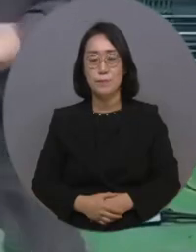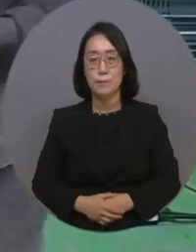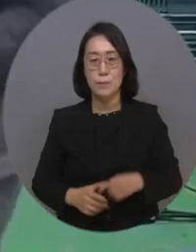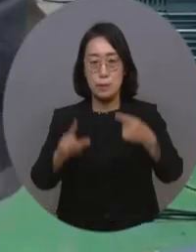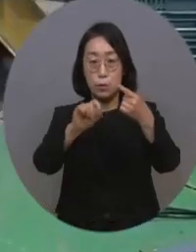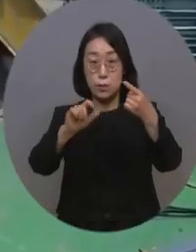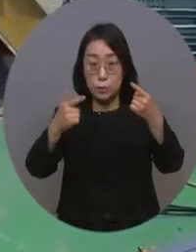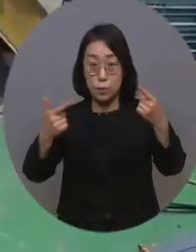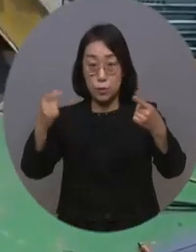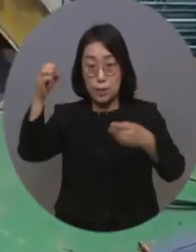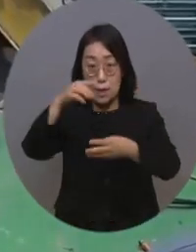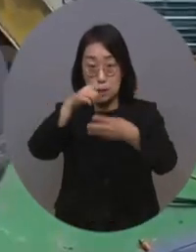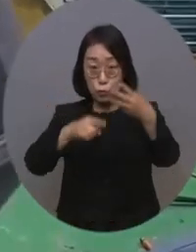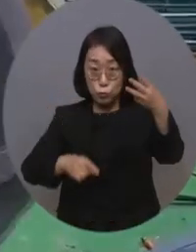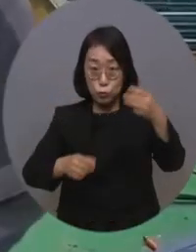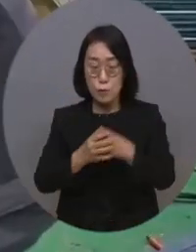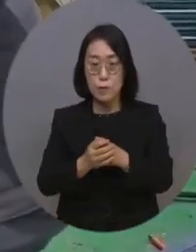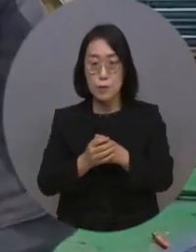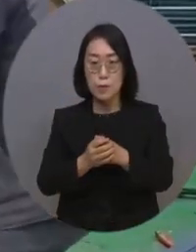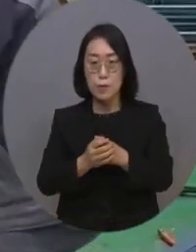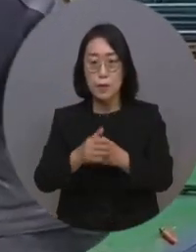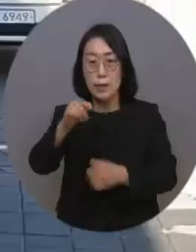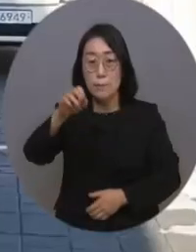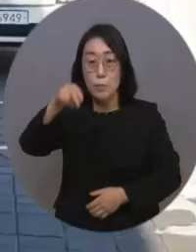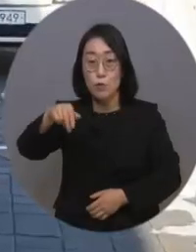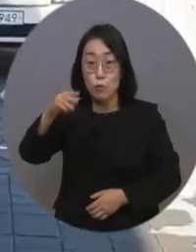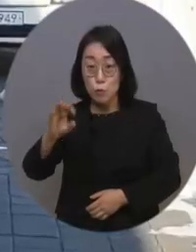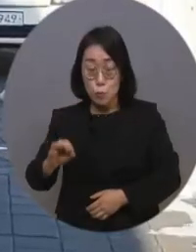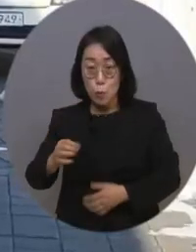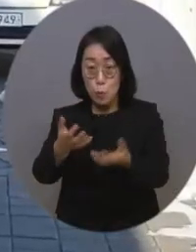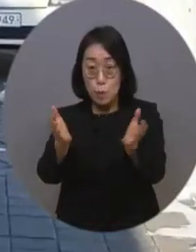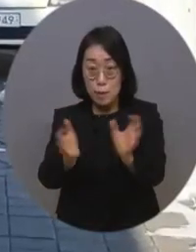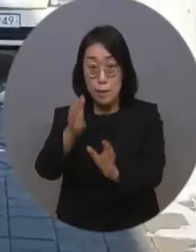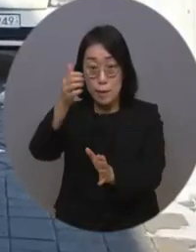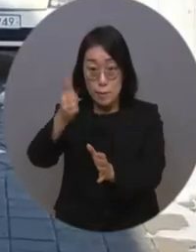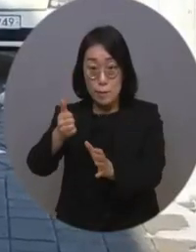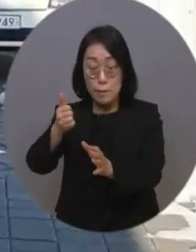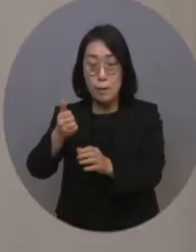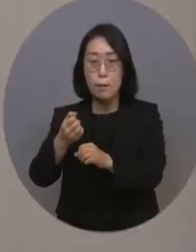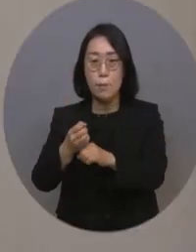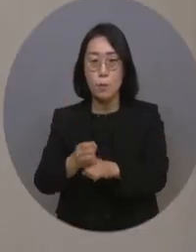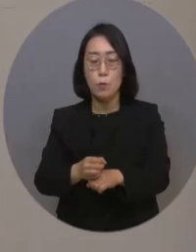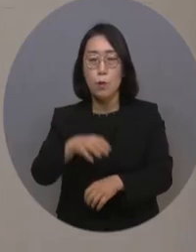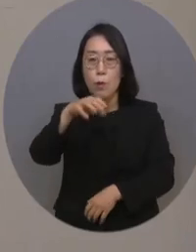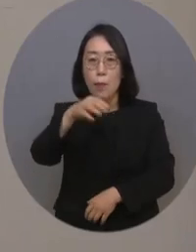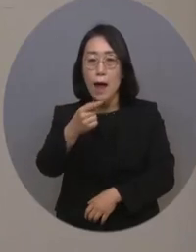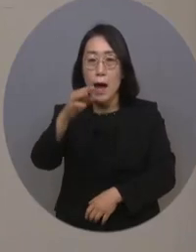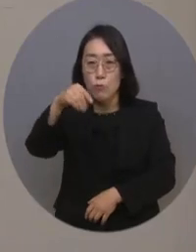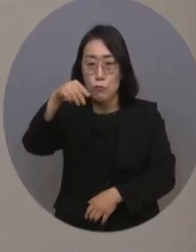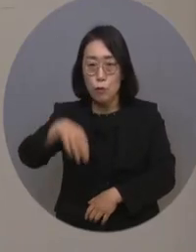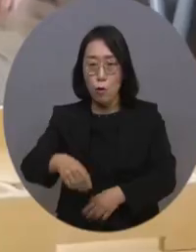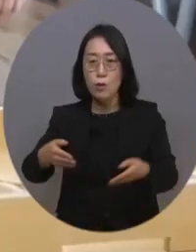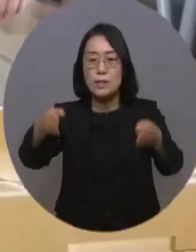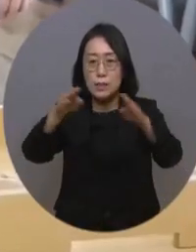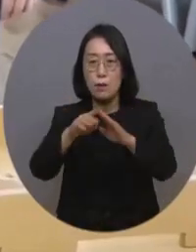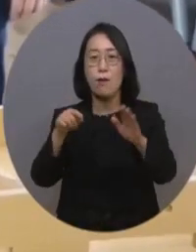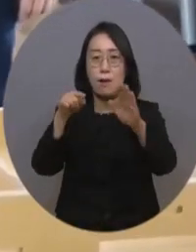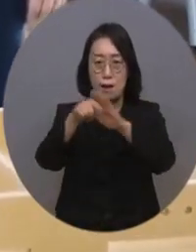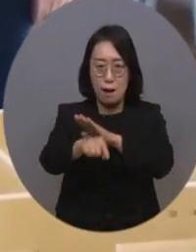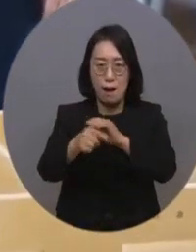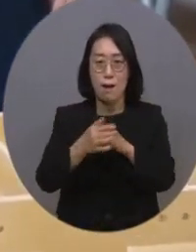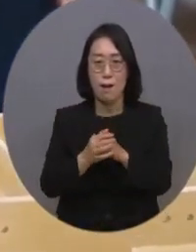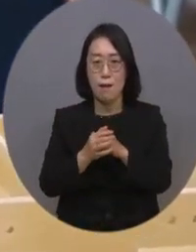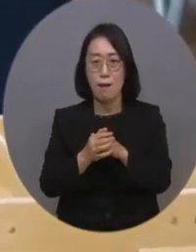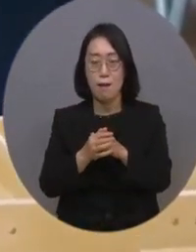지난 16일 양주시 아름다운 비행 김규종 대표는 관내 지적장애인 거주시설 나루토 공동체를 찾았습니다 김